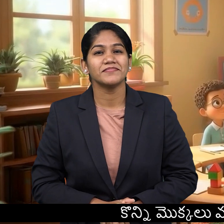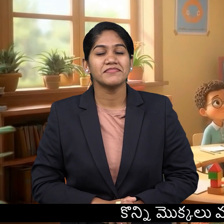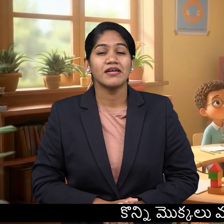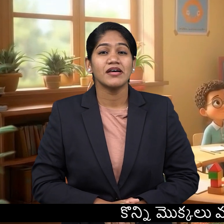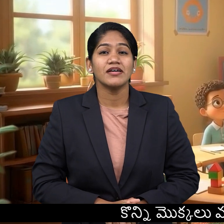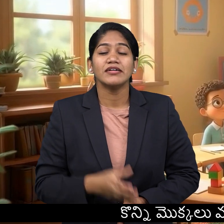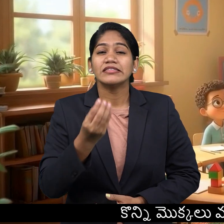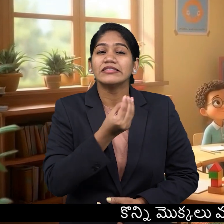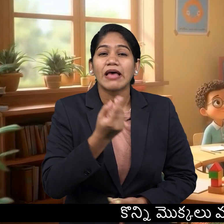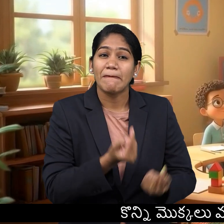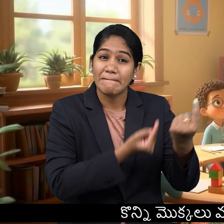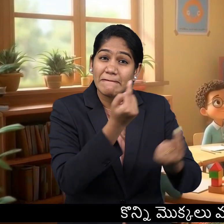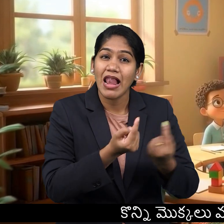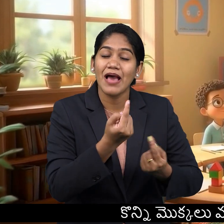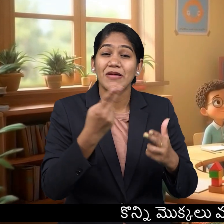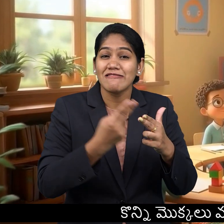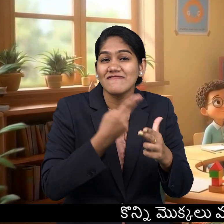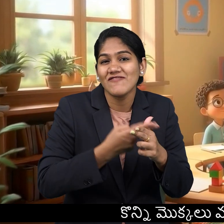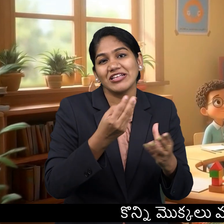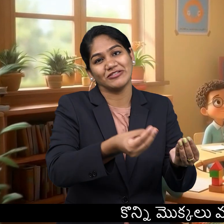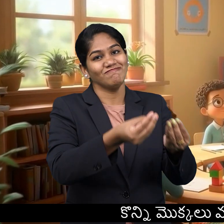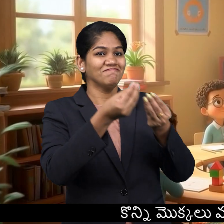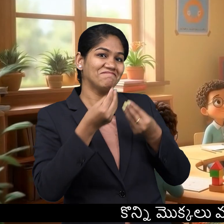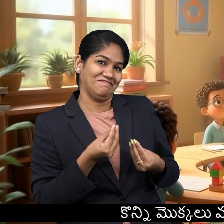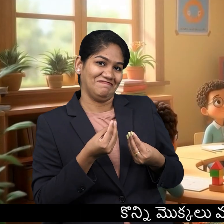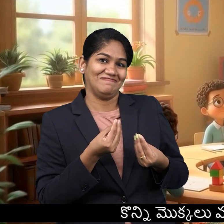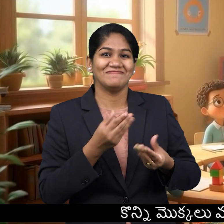కొన్ని మొక్కలు మనకు కూరగాయలను ఇస్తాయి.